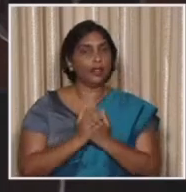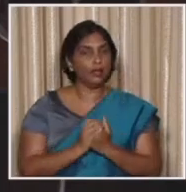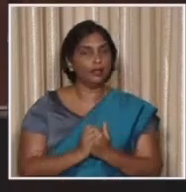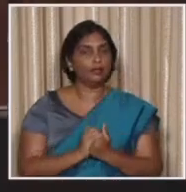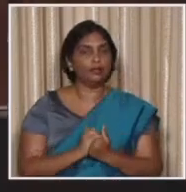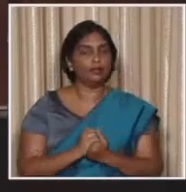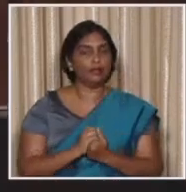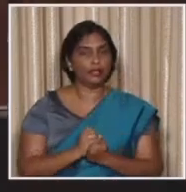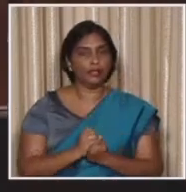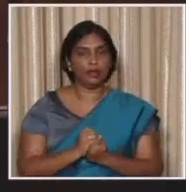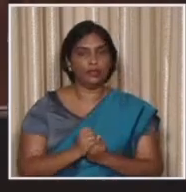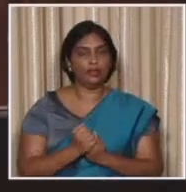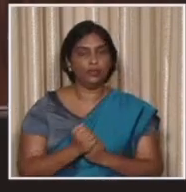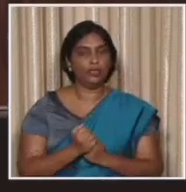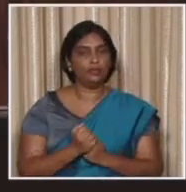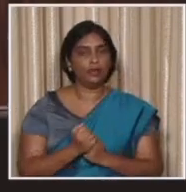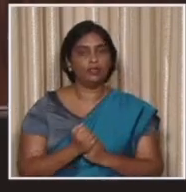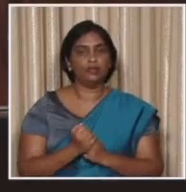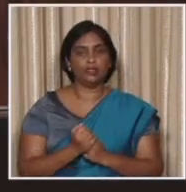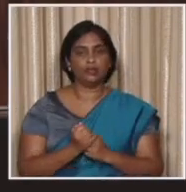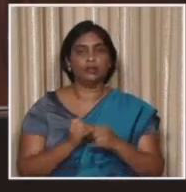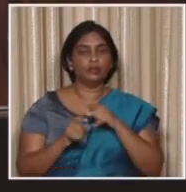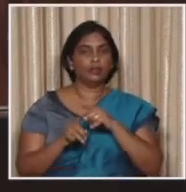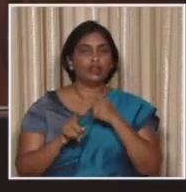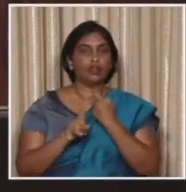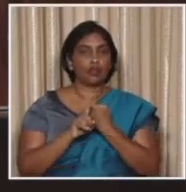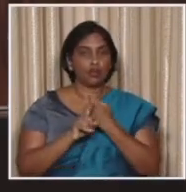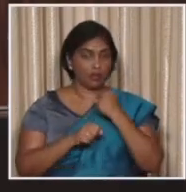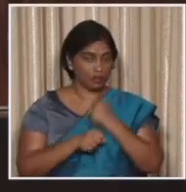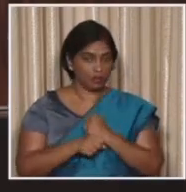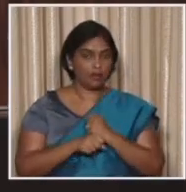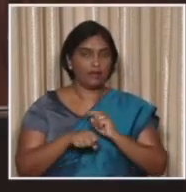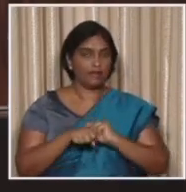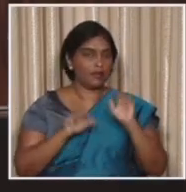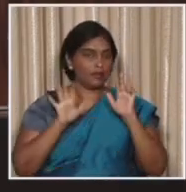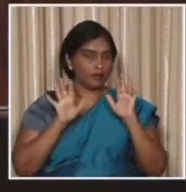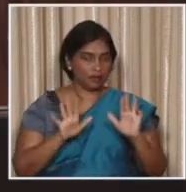ස්තුතිවන්ත වෙනවා. ඔබ මිනිස් සිතේ ඔබතුමාට ගරු කෝකිලා ගුණවන්දන මැතිතුමනි ඔබතුමන්ට මිනිත්තු 9ක කාලයක් තියෙනවා.